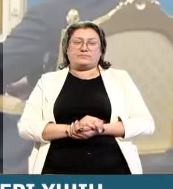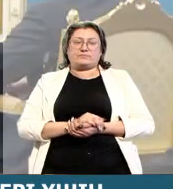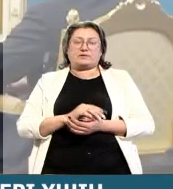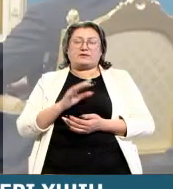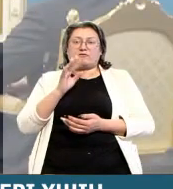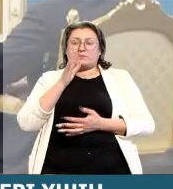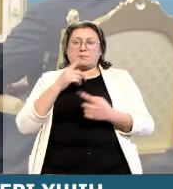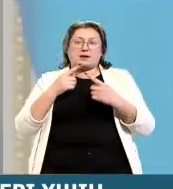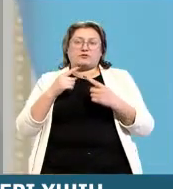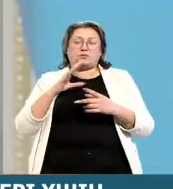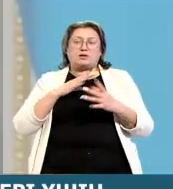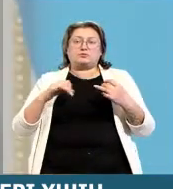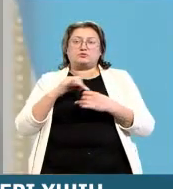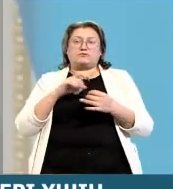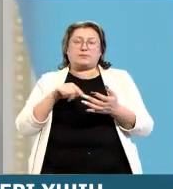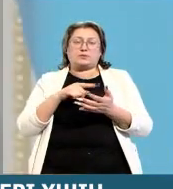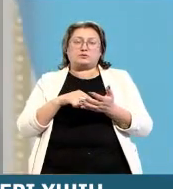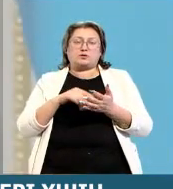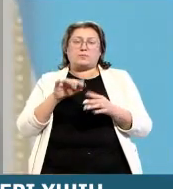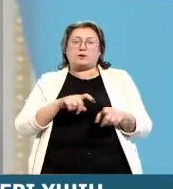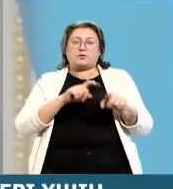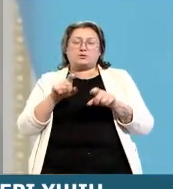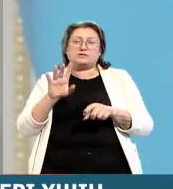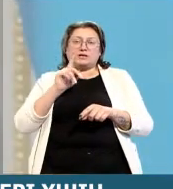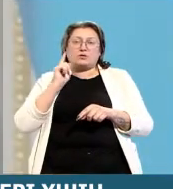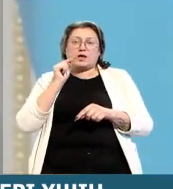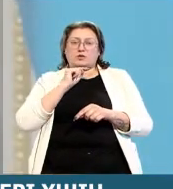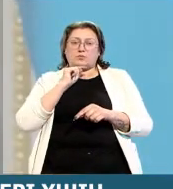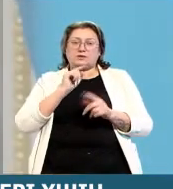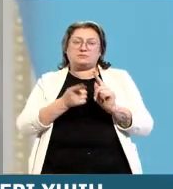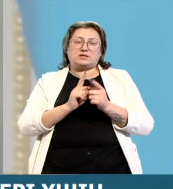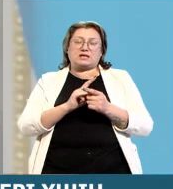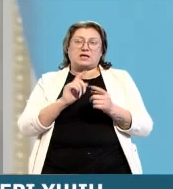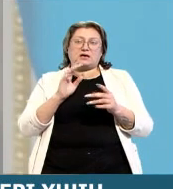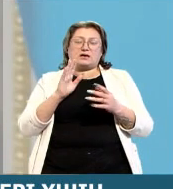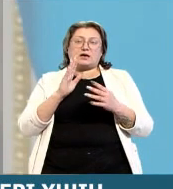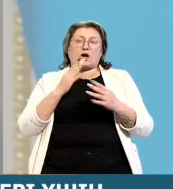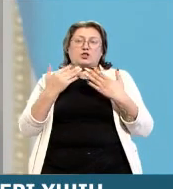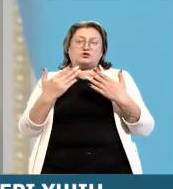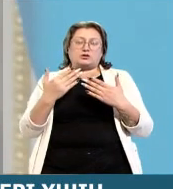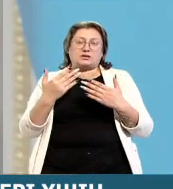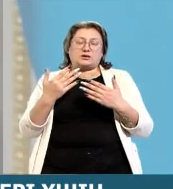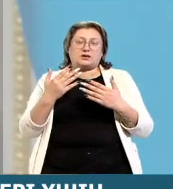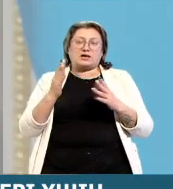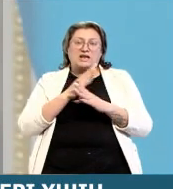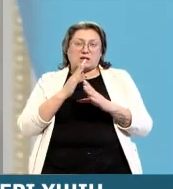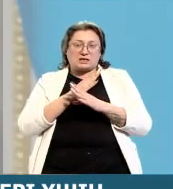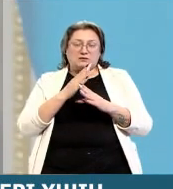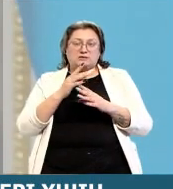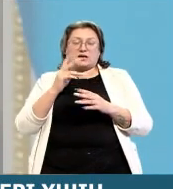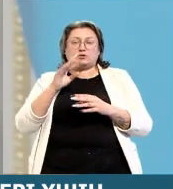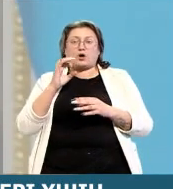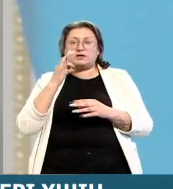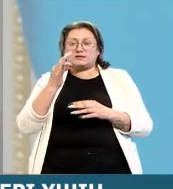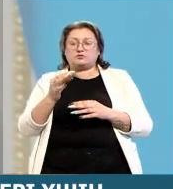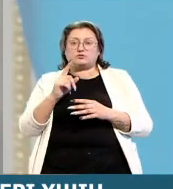еліміз Францияның One Plant Summit бастамасы аясында бірлесе жұмыс істеуге дайын екенін нақтылағанын мәлімдеді. Бұған қоса президент